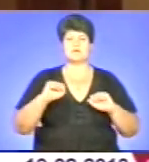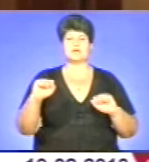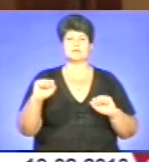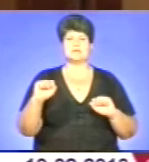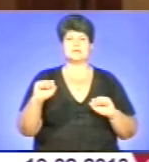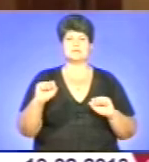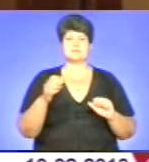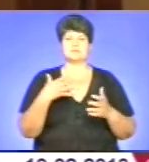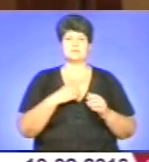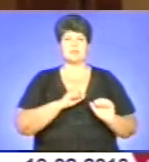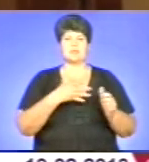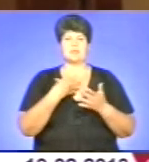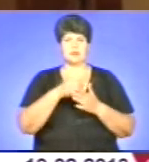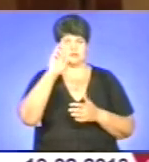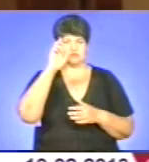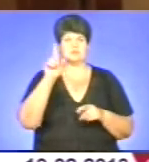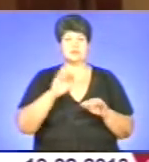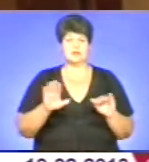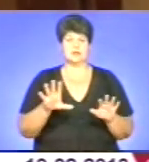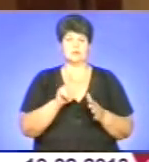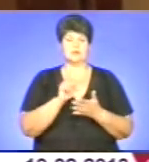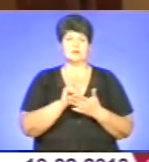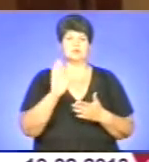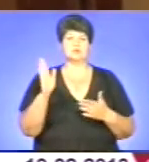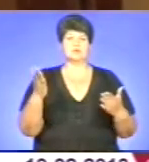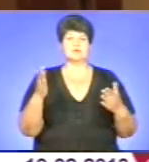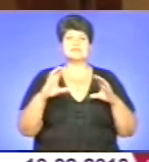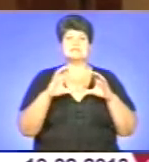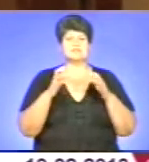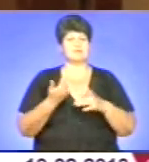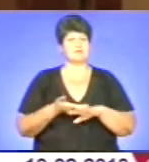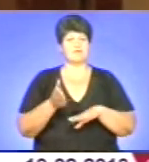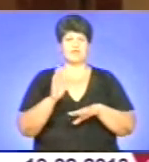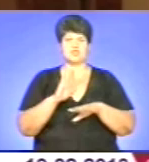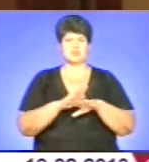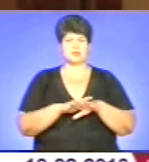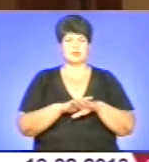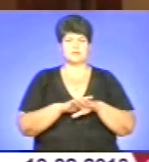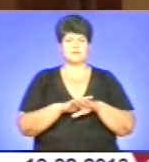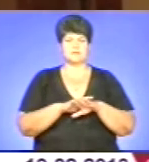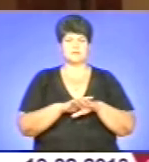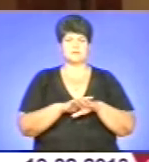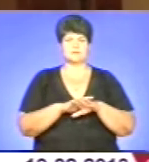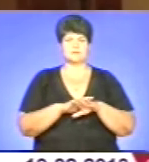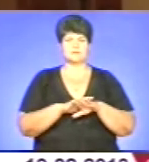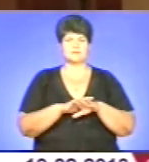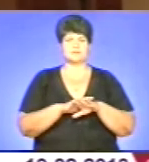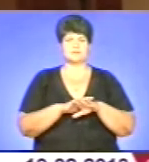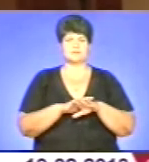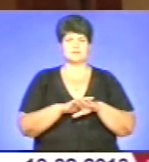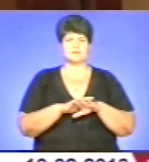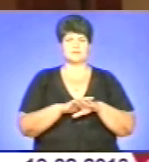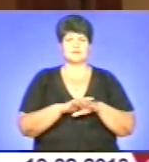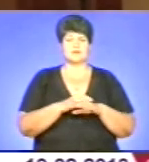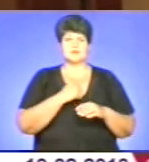щоб Тина була така як має бути бо світ Він тяжкий це все зло